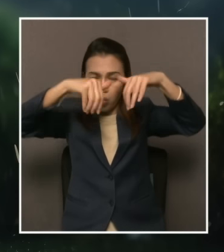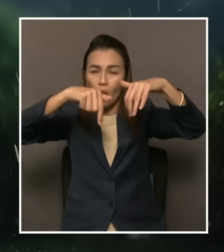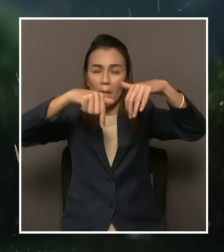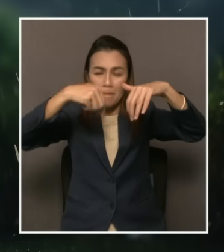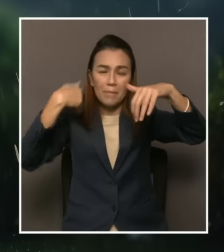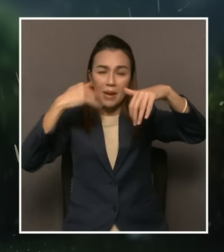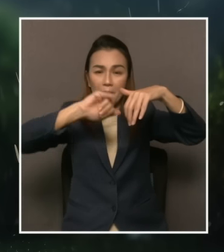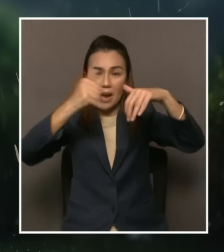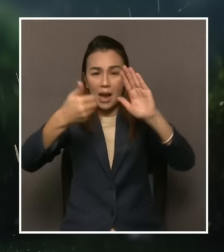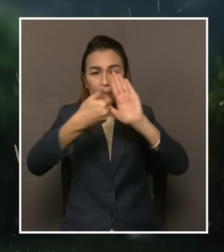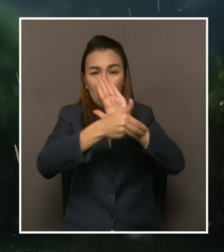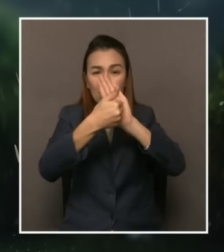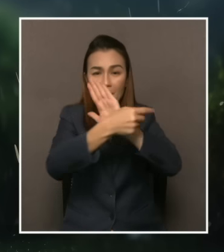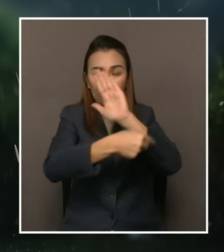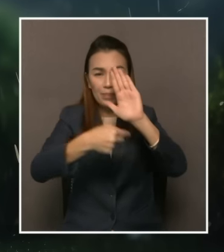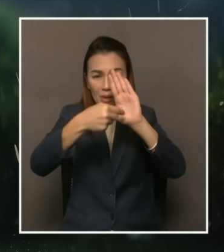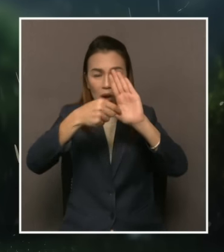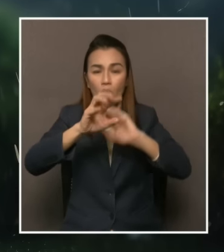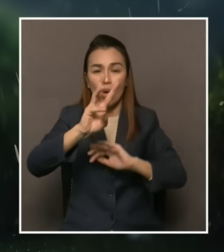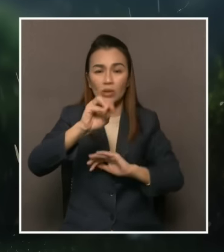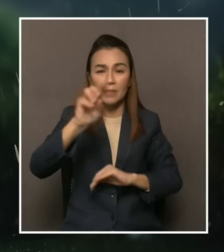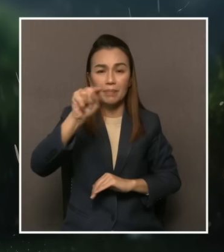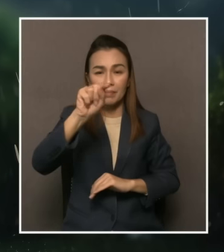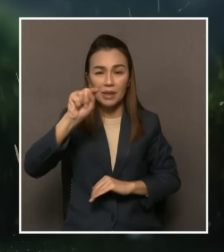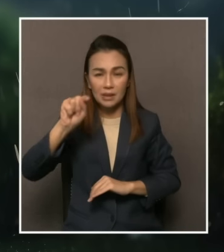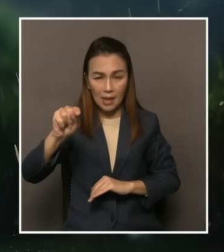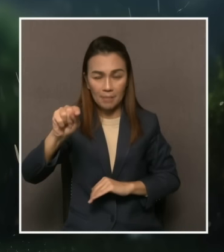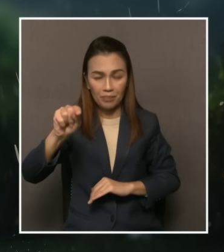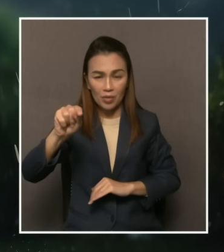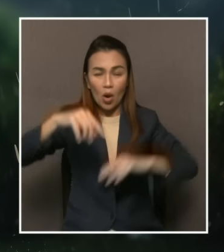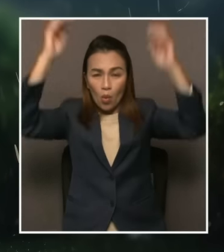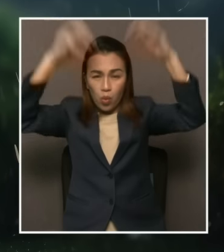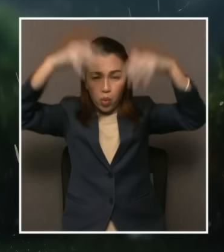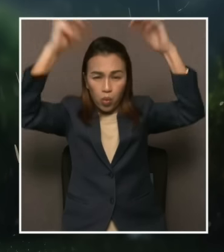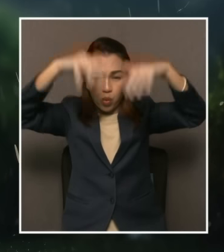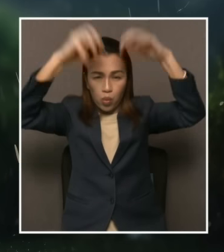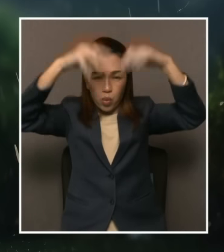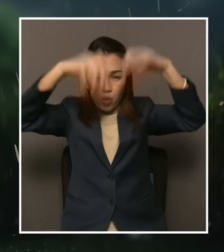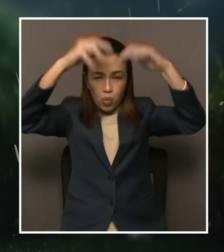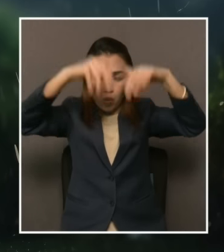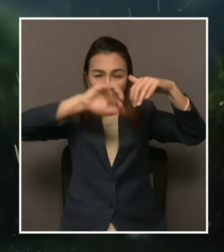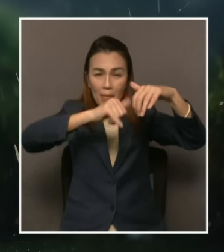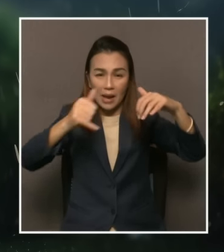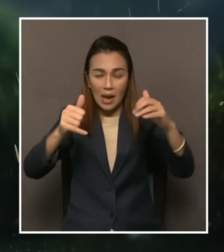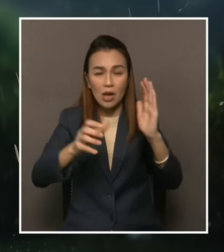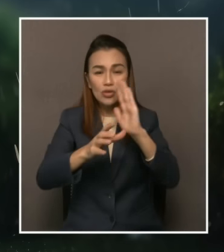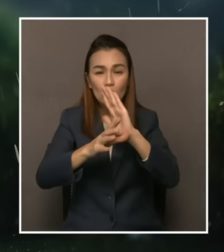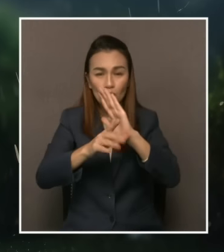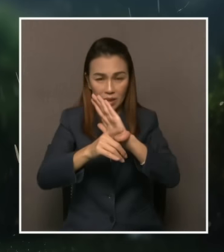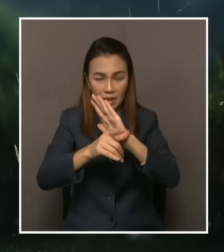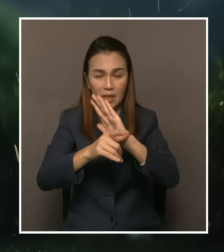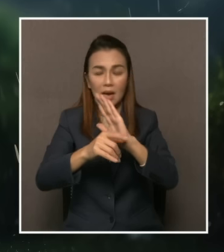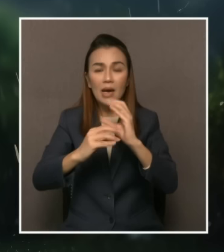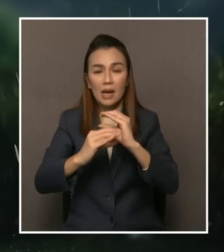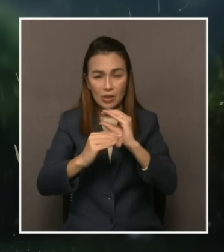ภาคตะวันออกมีฝนฟ้าขนอง 160 ของพืน shadyและมีฝนตกหนกบางแห่งบริเวณจัหวดชนบุรี่ ระ